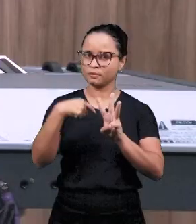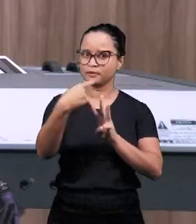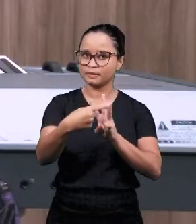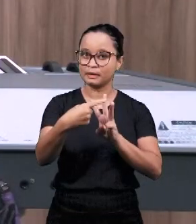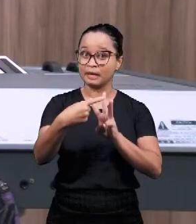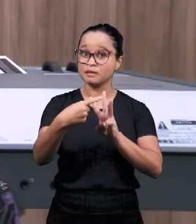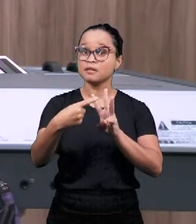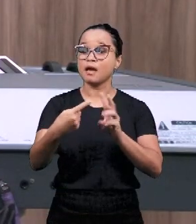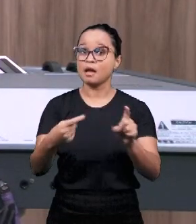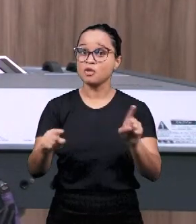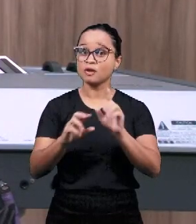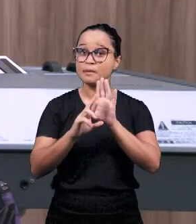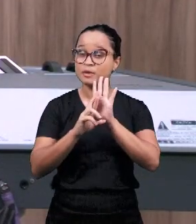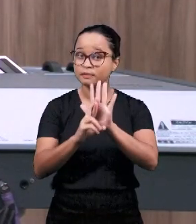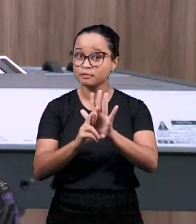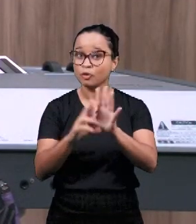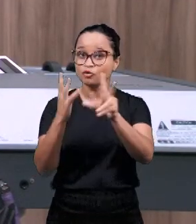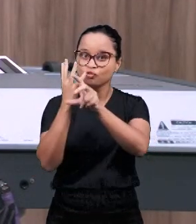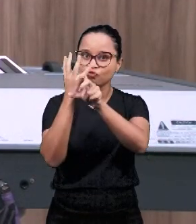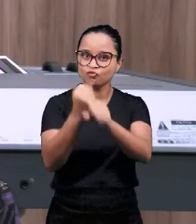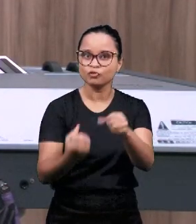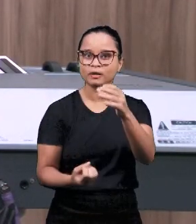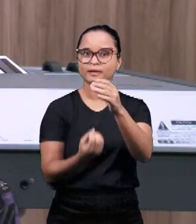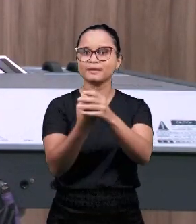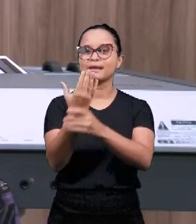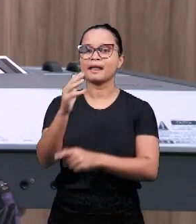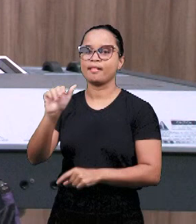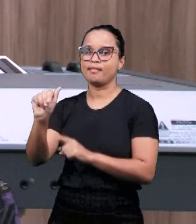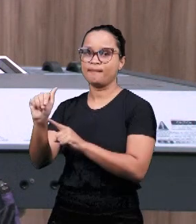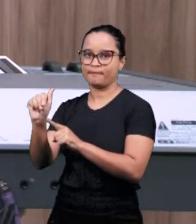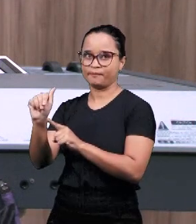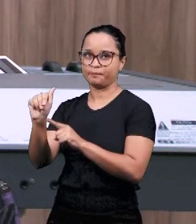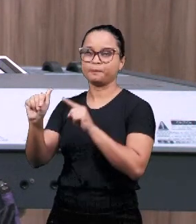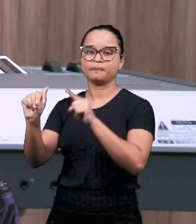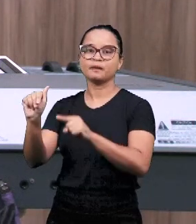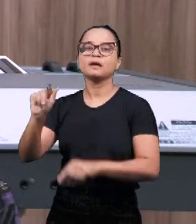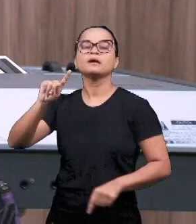aussi l'accord de Mi majeur avec septième,